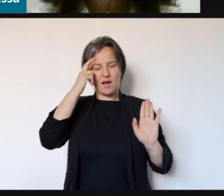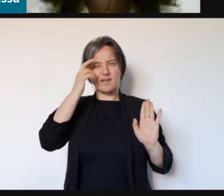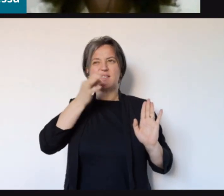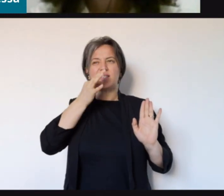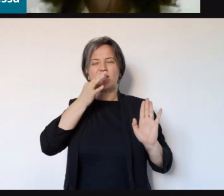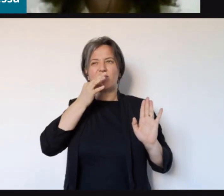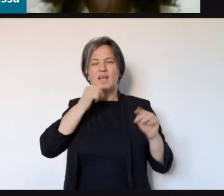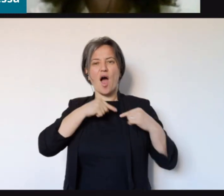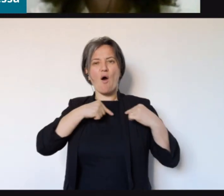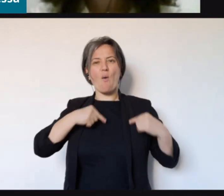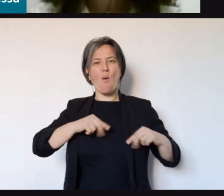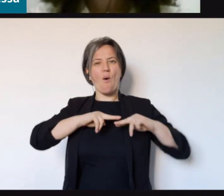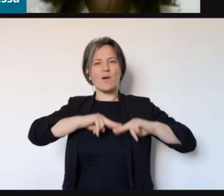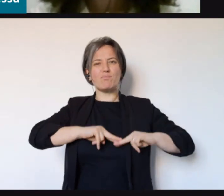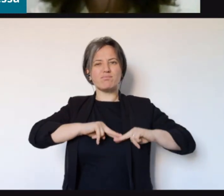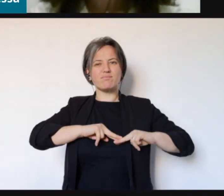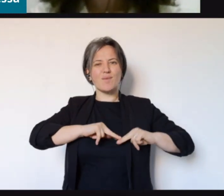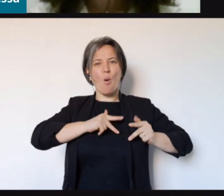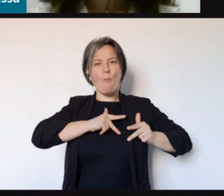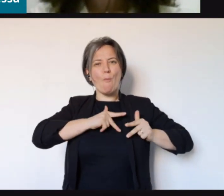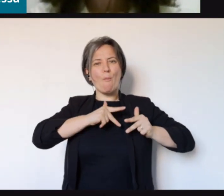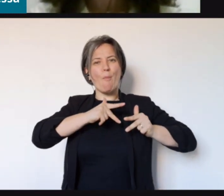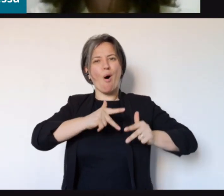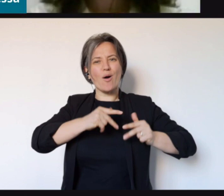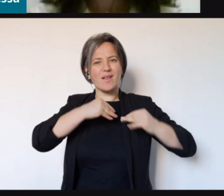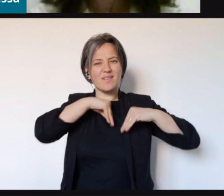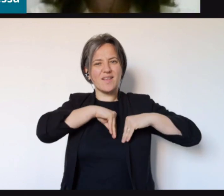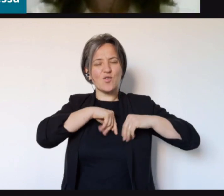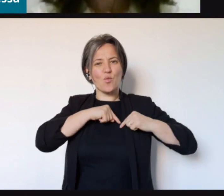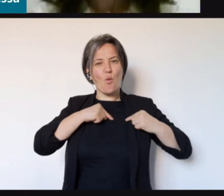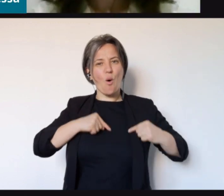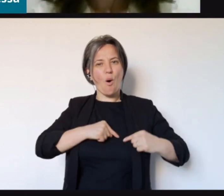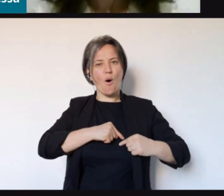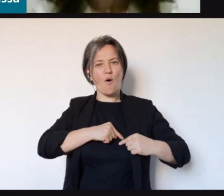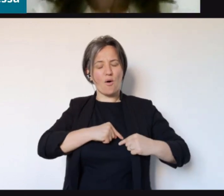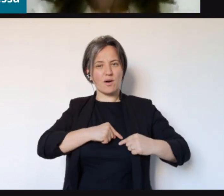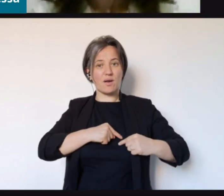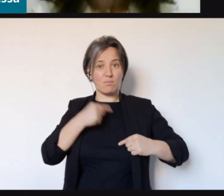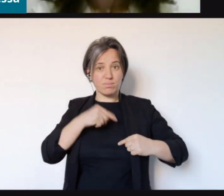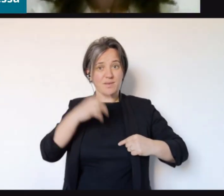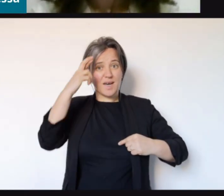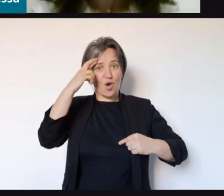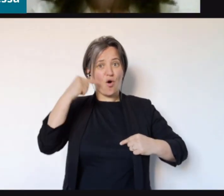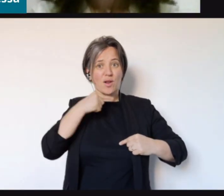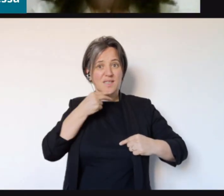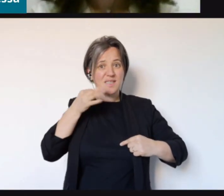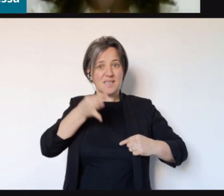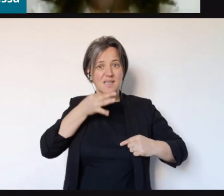Ricordare è tenere nel cuore, portare nel cuore. Non è,